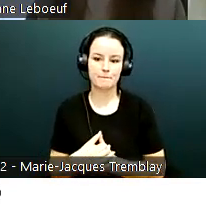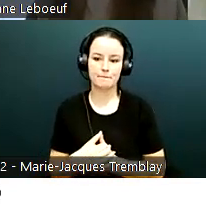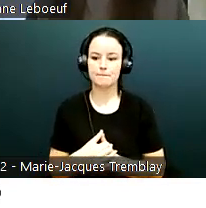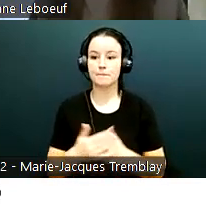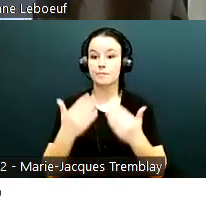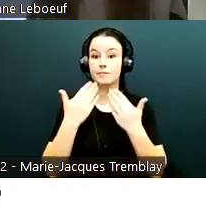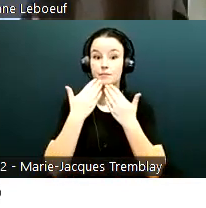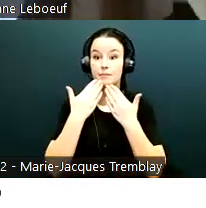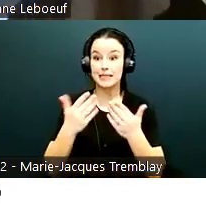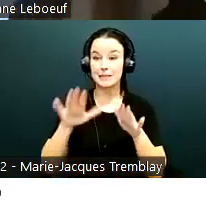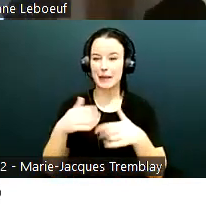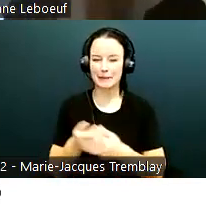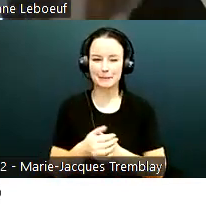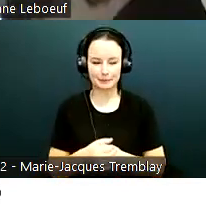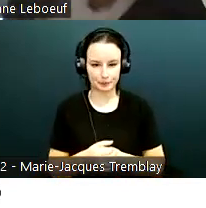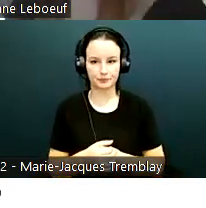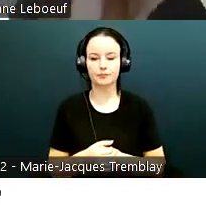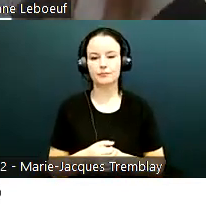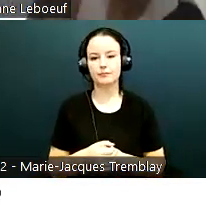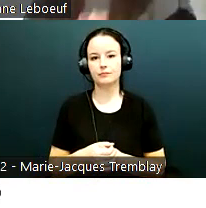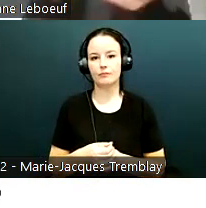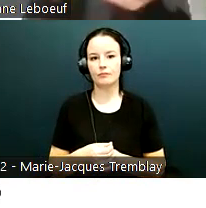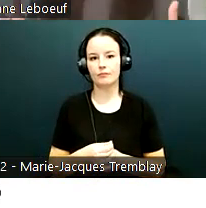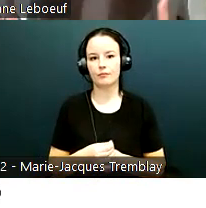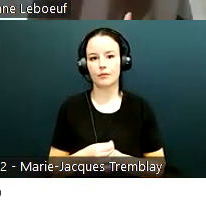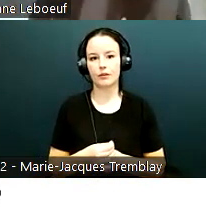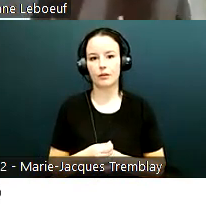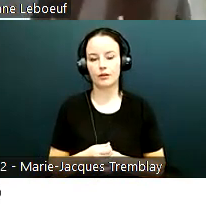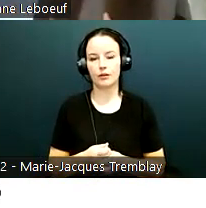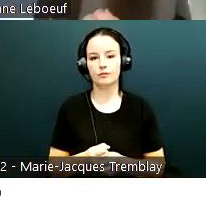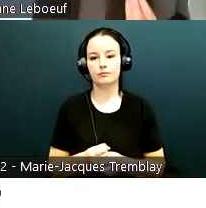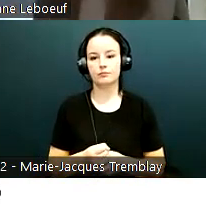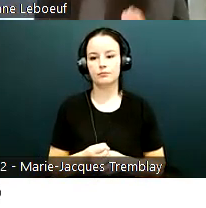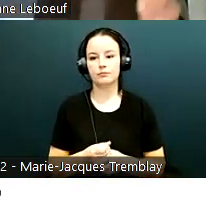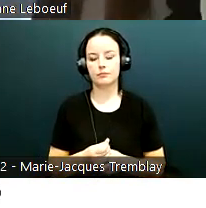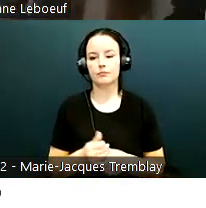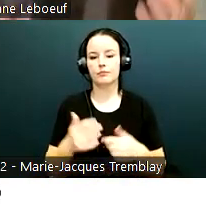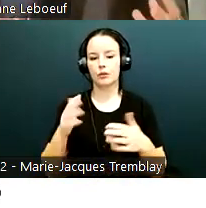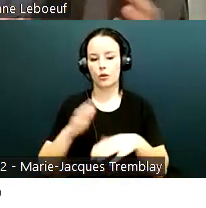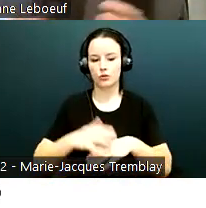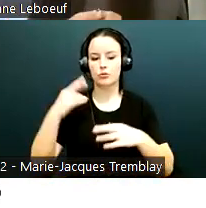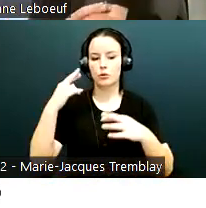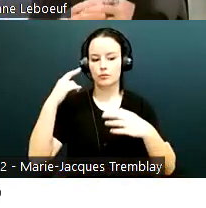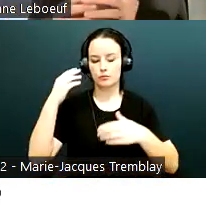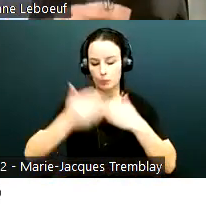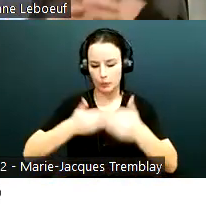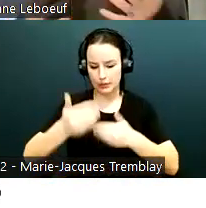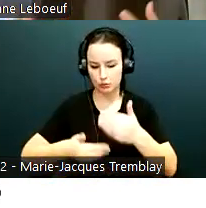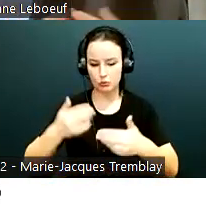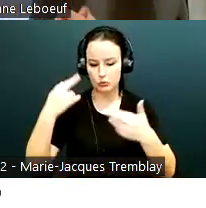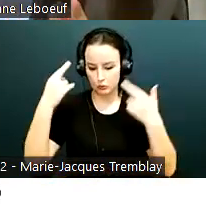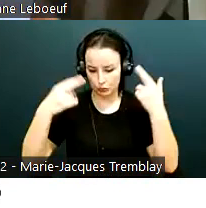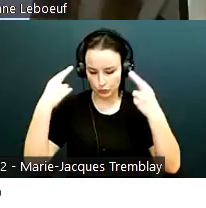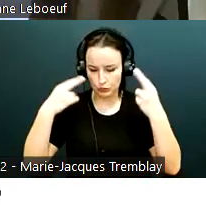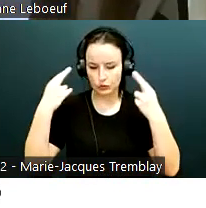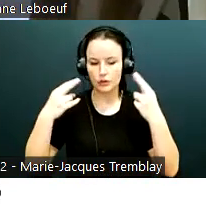Merci, Marie. Donc, en ayant tout ce processus-là de recherche en tête, je vais d'abord faire ressortir